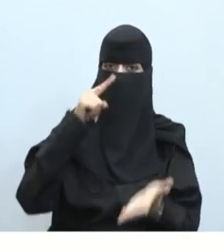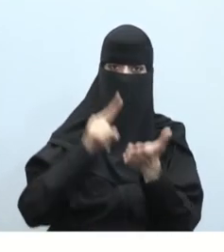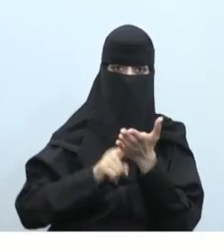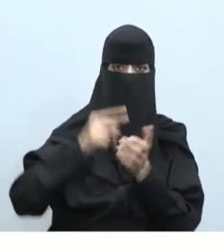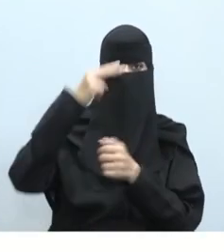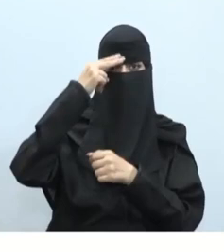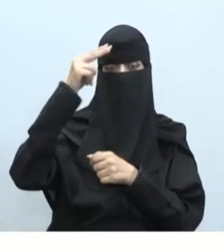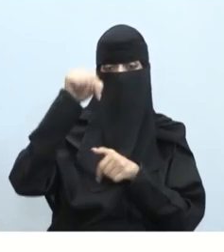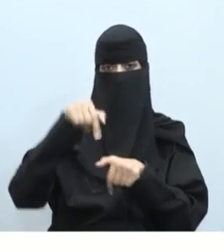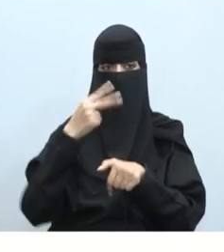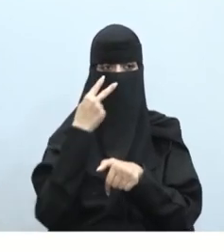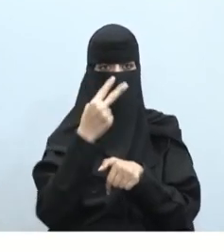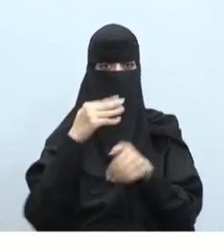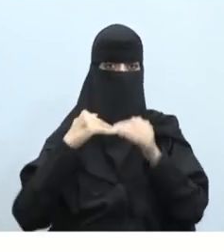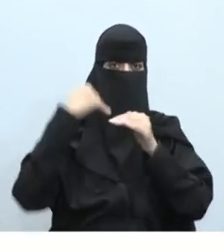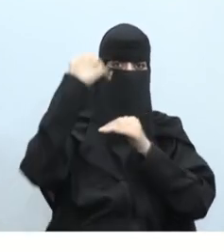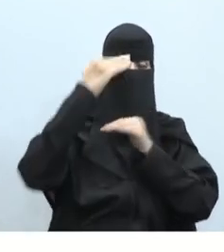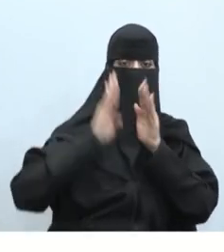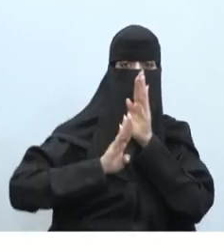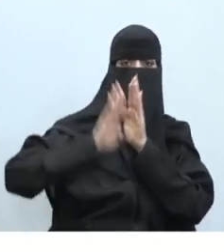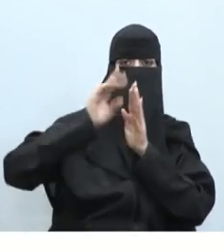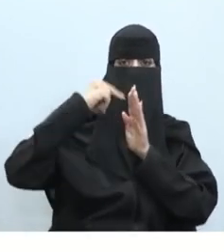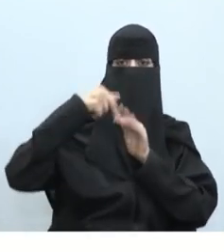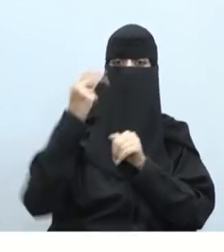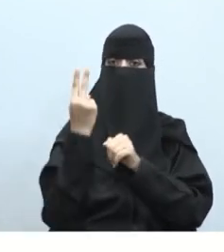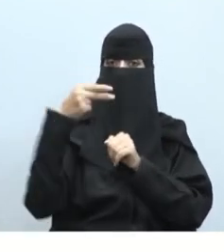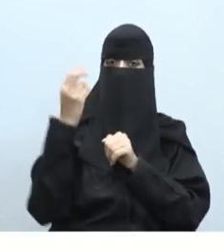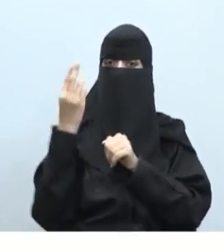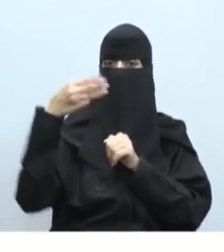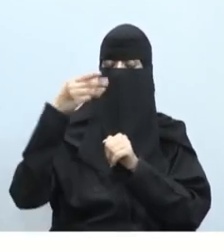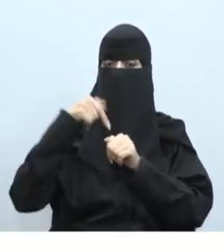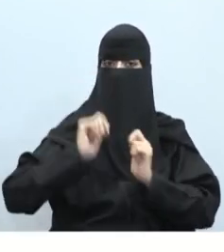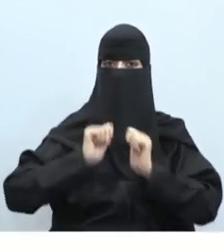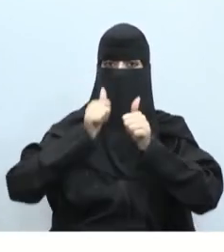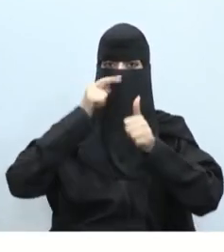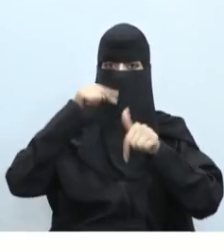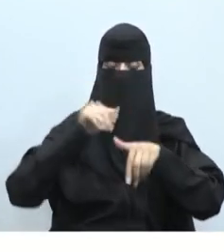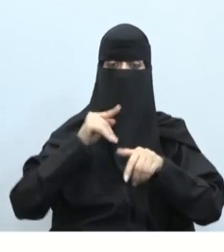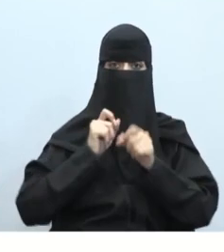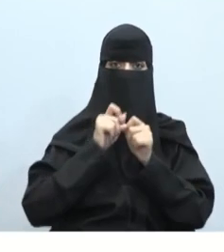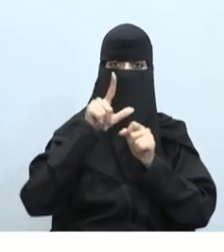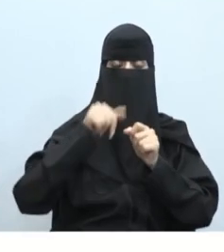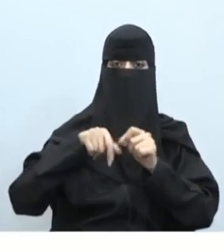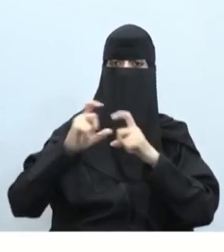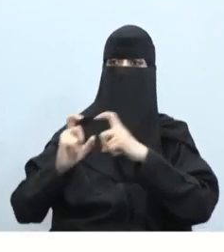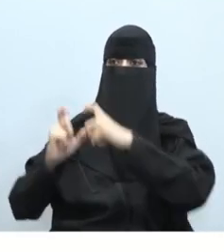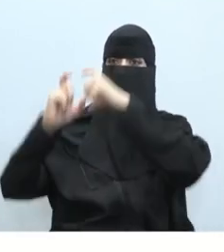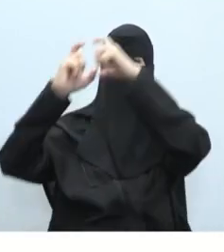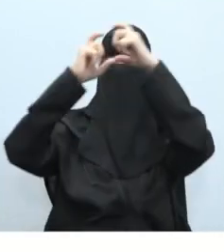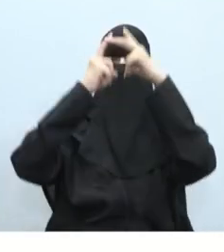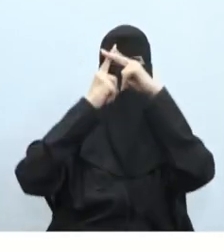العربيه السعوديه برؤيتها الرائده رؤيه 2030 استطاعت او اطلقت قمرا